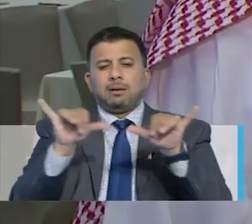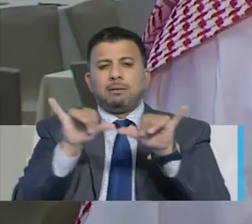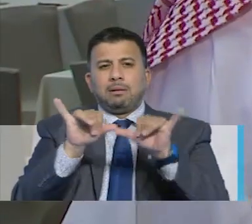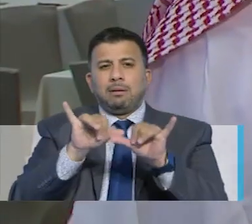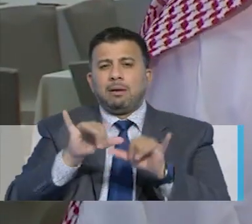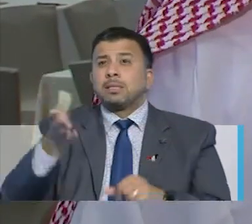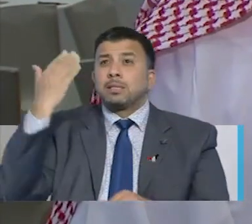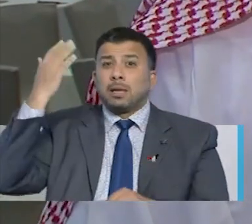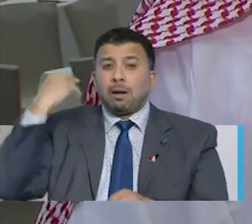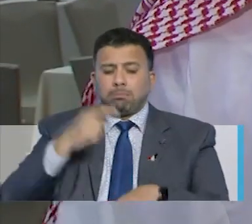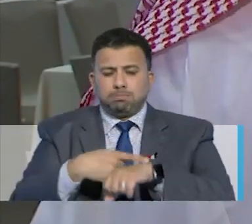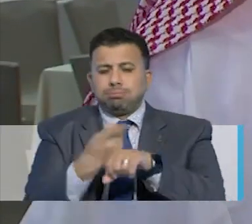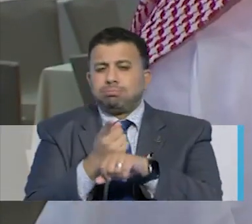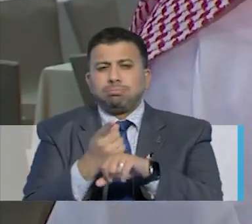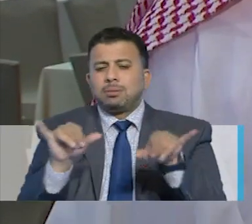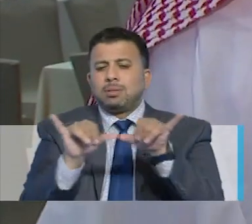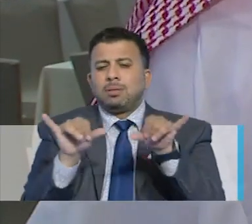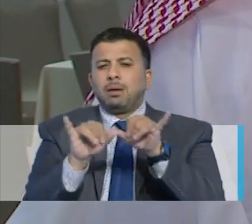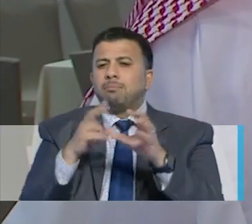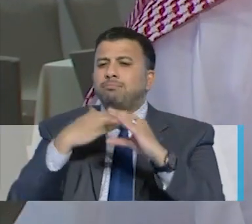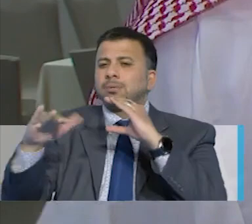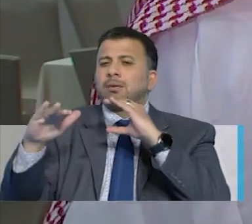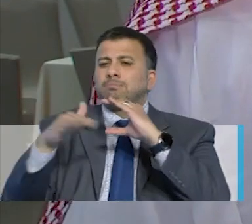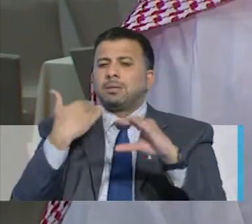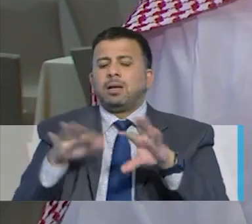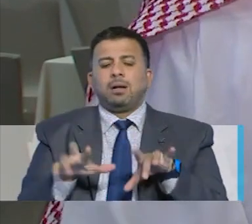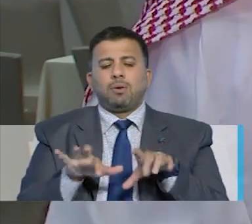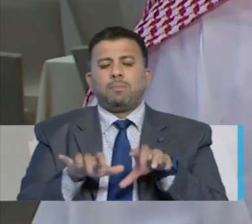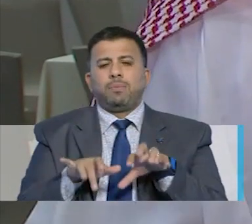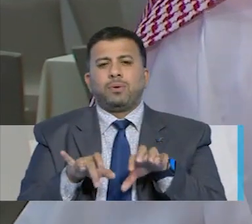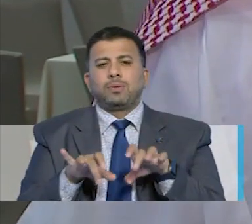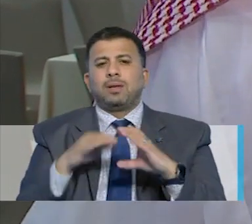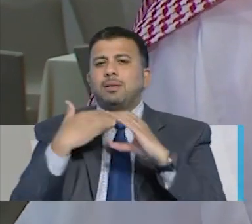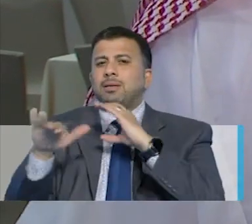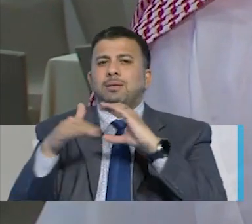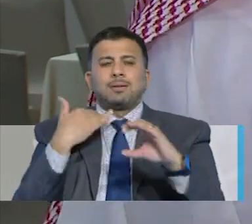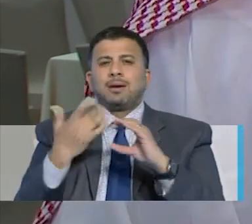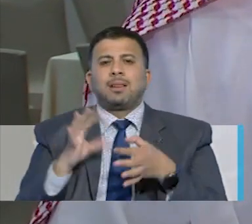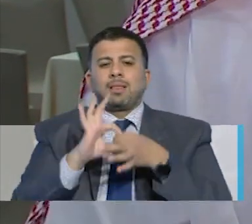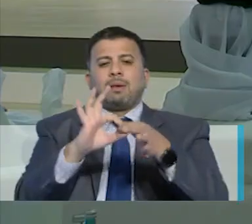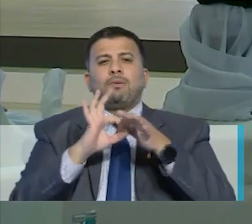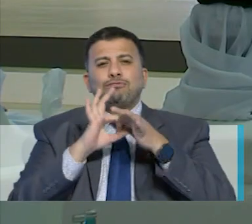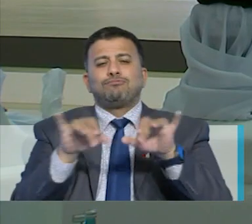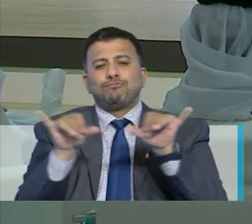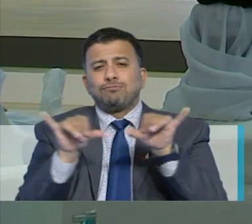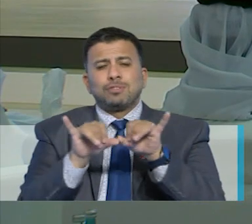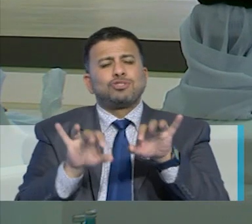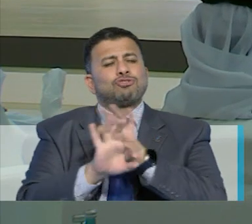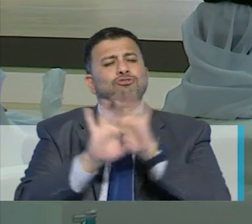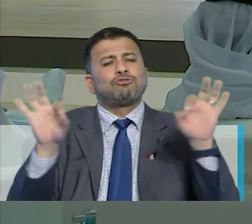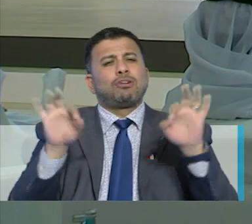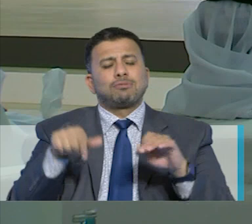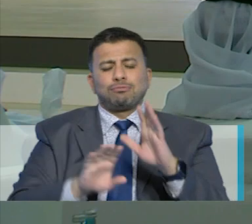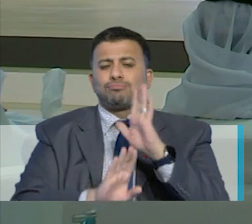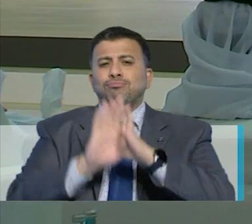في دقائق، التواصل كله عن طريق الكمبيوترز، عن طريق التواصل، عن طريق يعني أمور